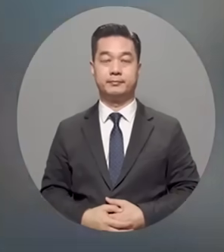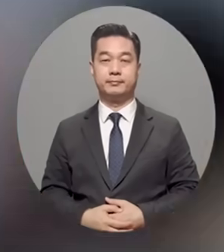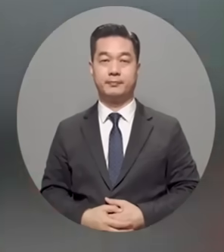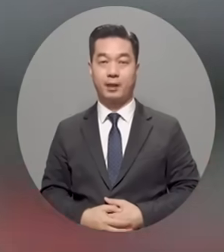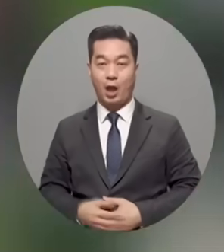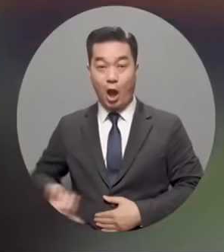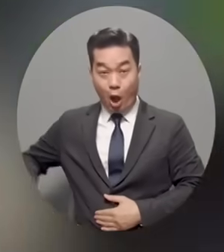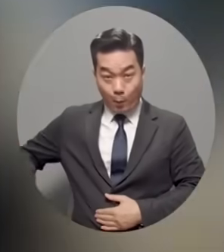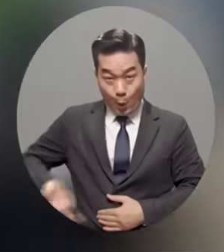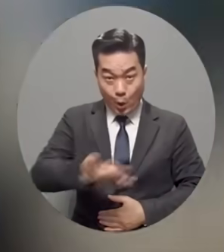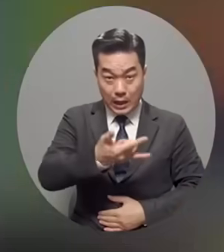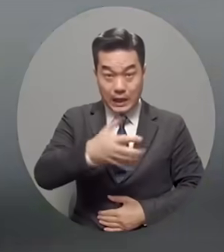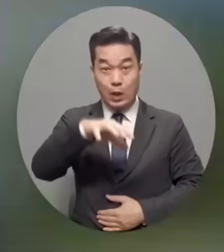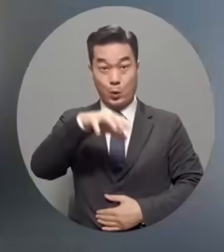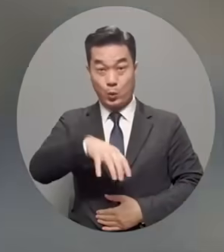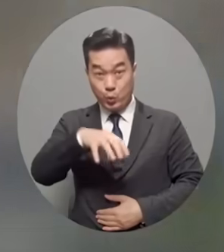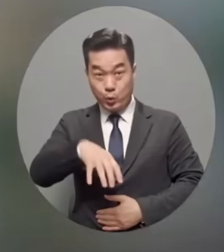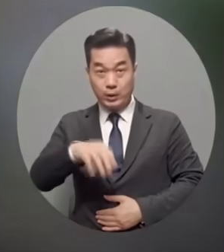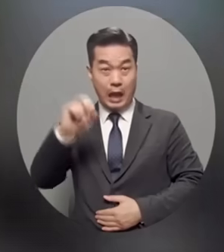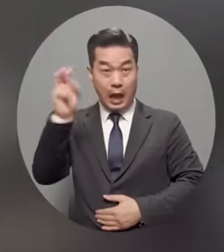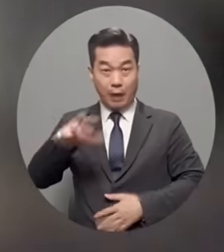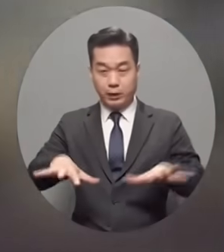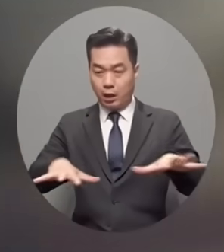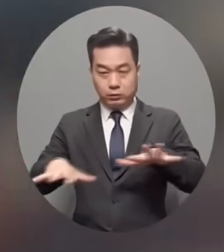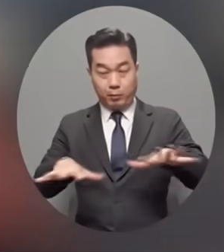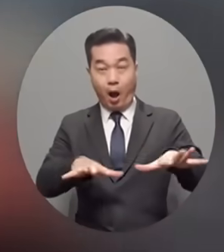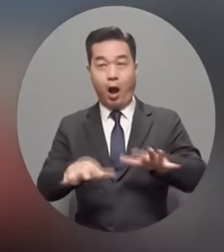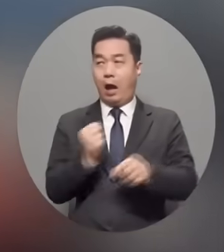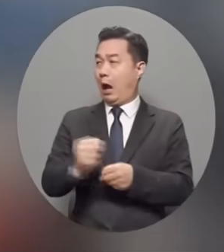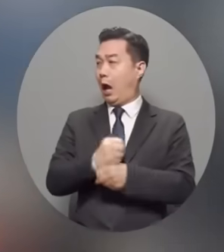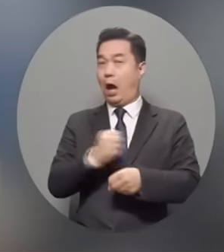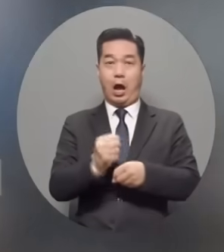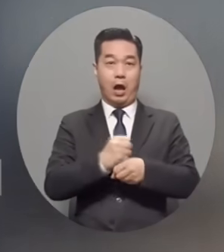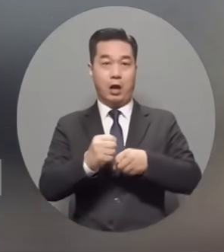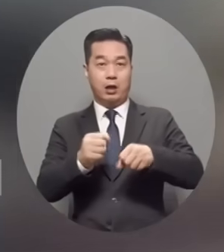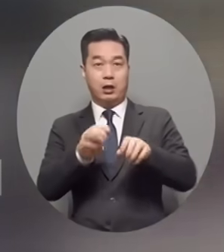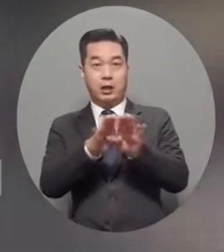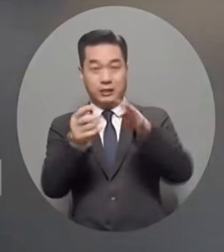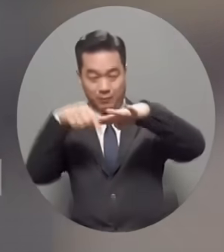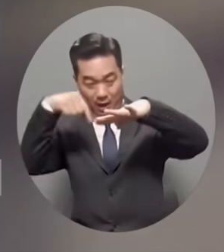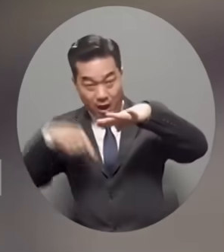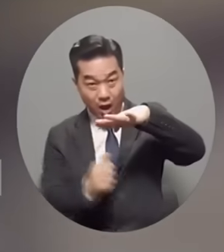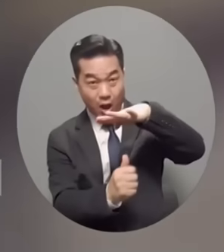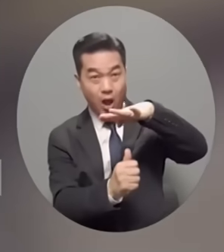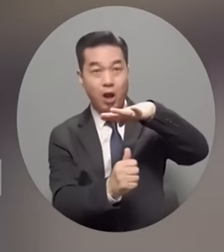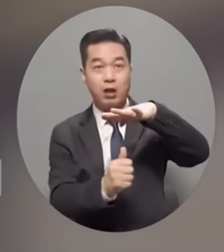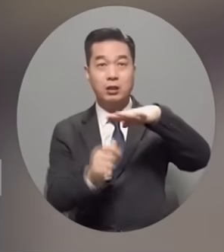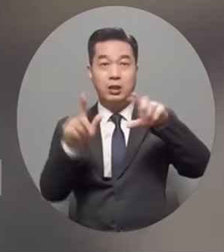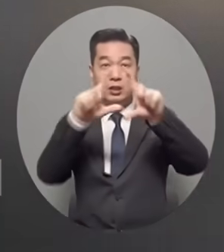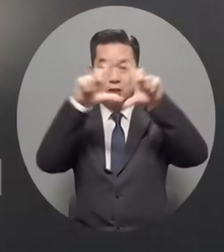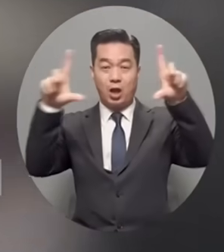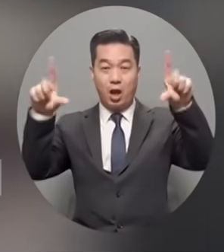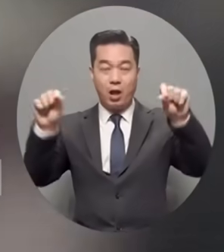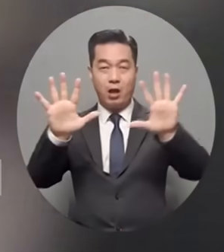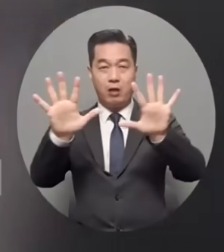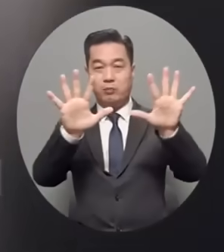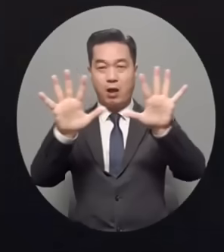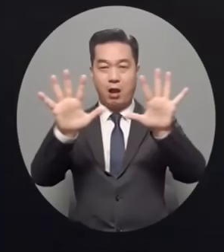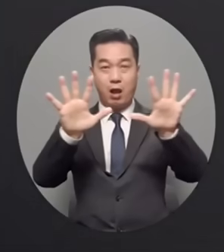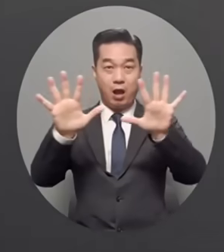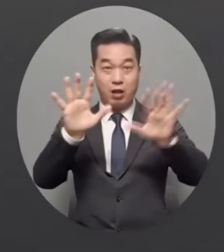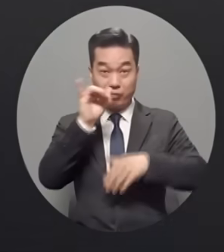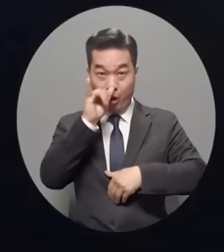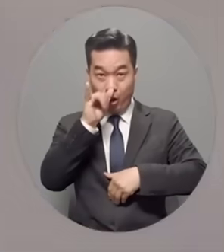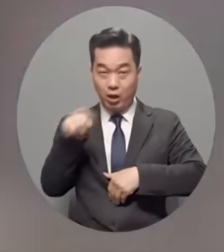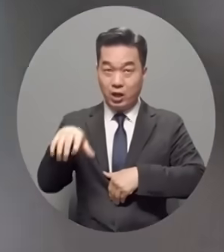볼링장에 있던 사람들이 갑작스런 흔들림에 당황하며 탁자로 몸을 숨깁니다. 천장에 매달린 모니터들이 심하게 흔들리고